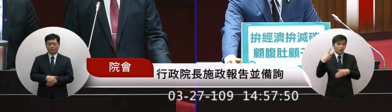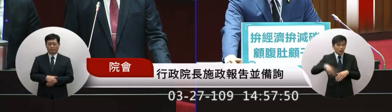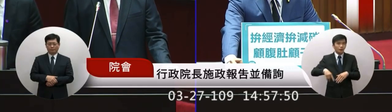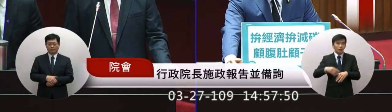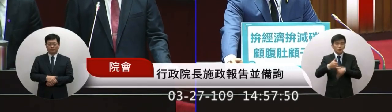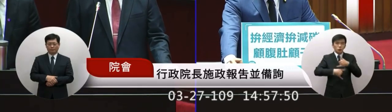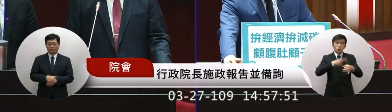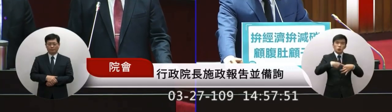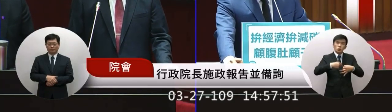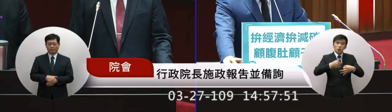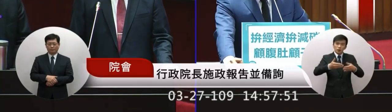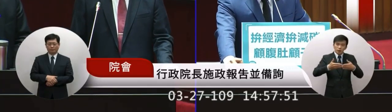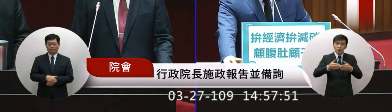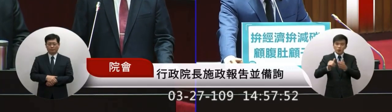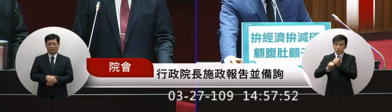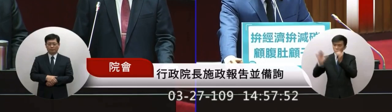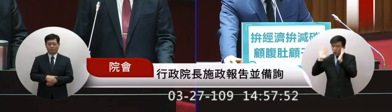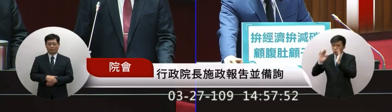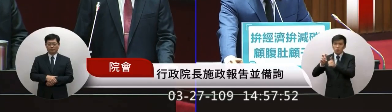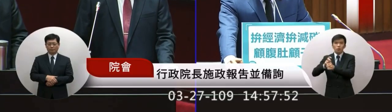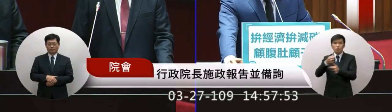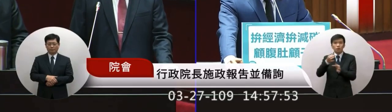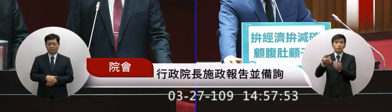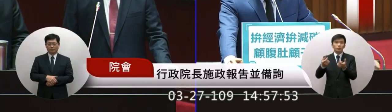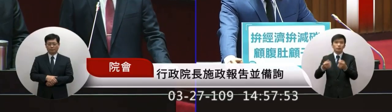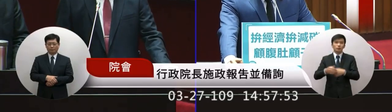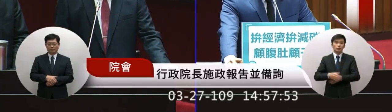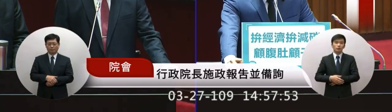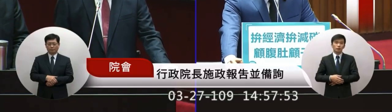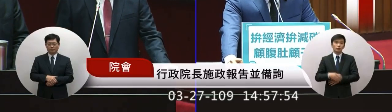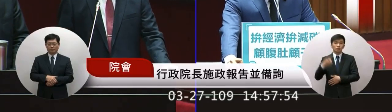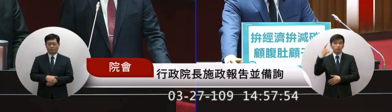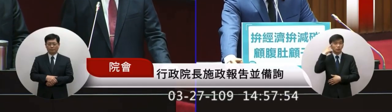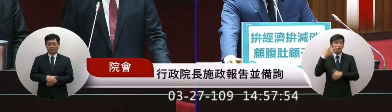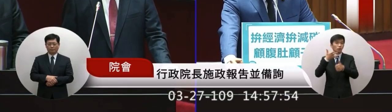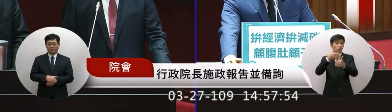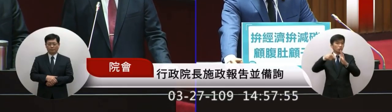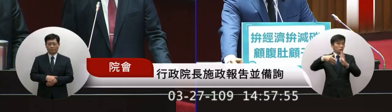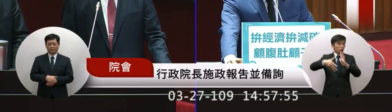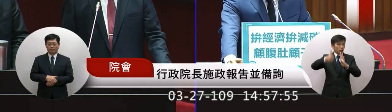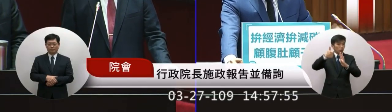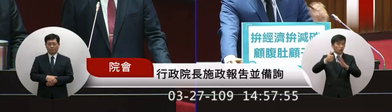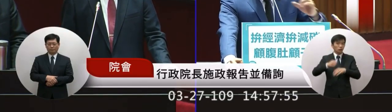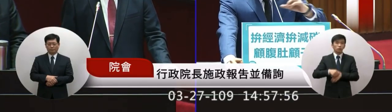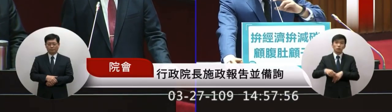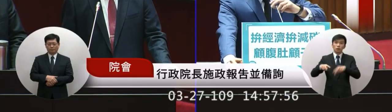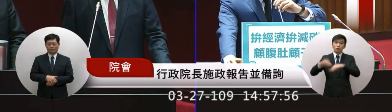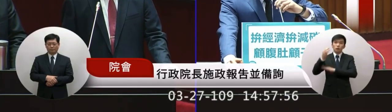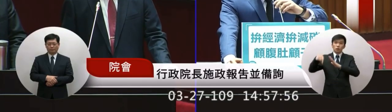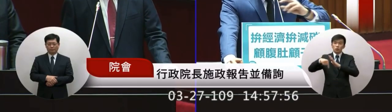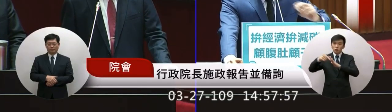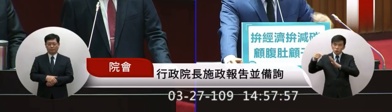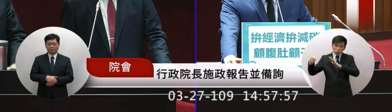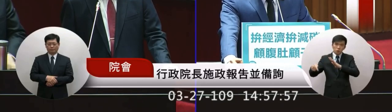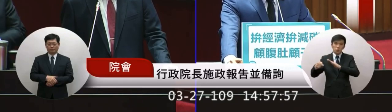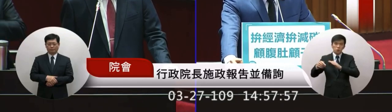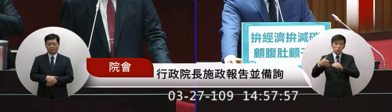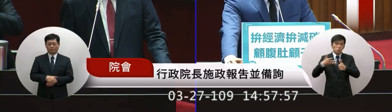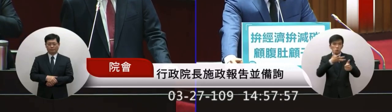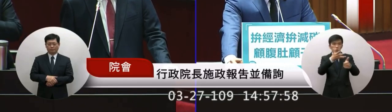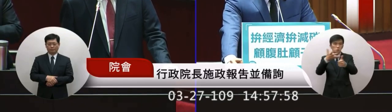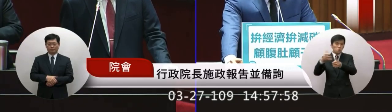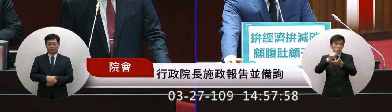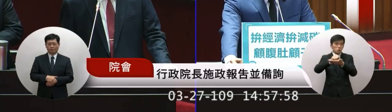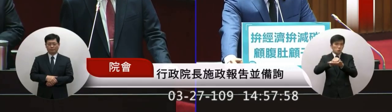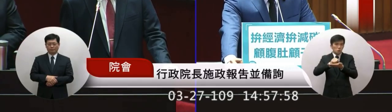吗？院长，六同意了吼。啊，江门院长，行政院有没有跨部会来盘点？就是说，预期